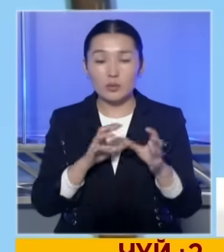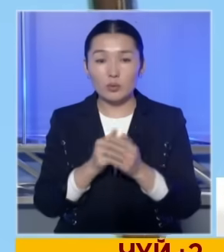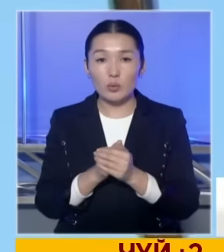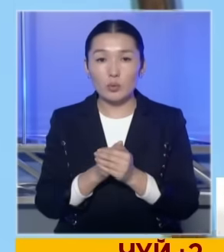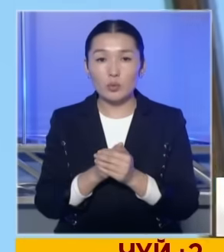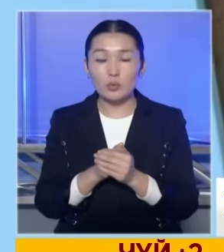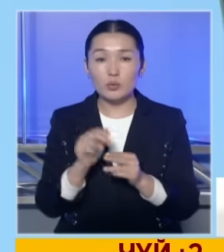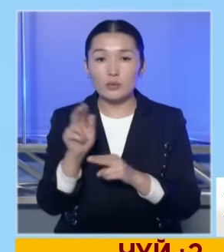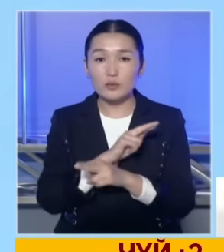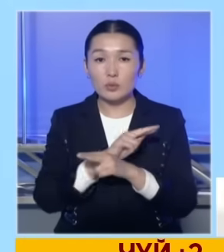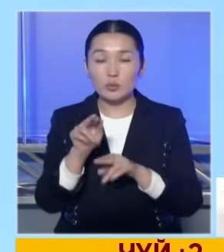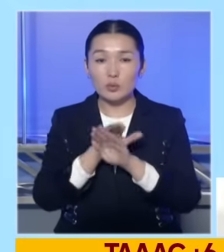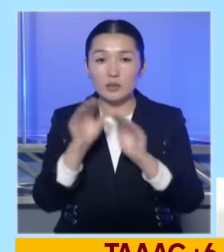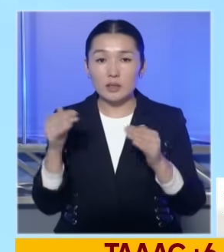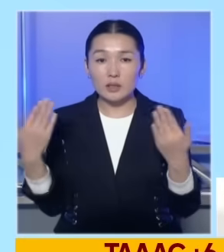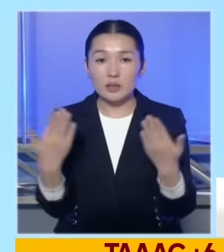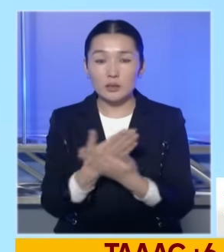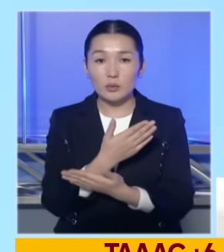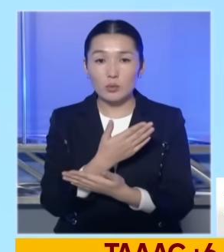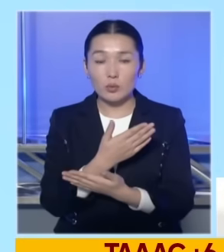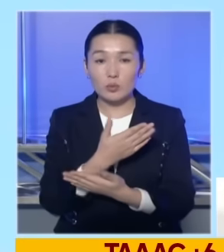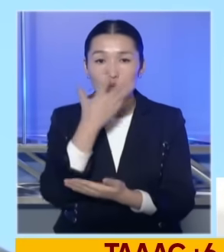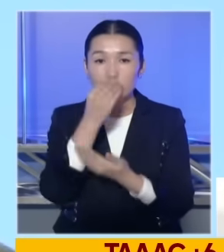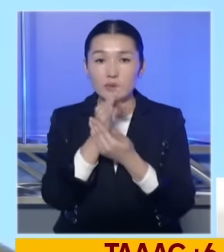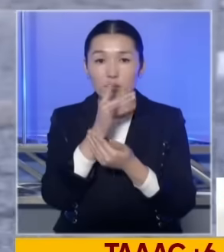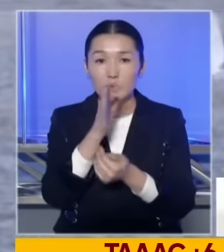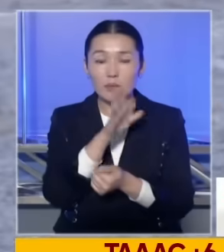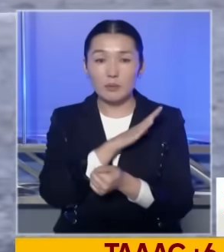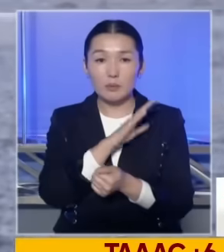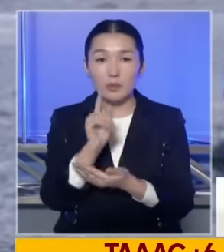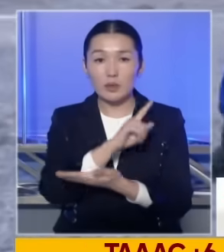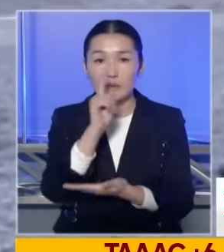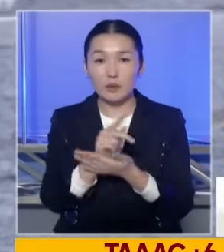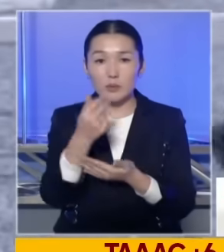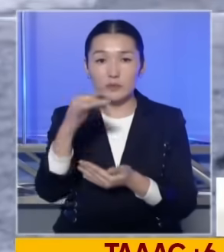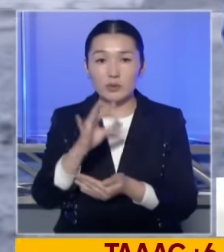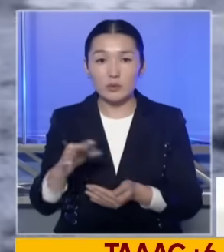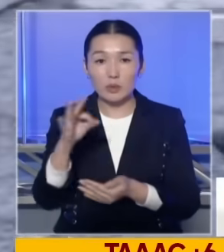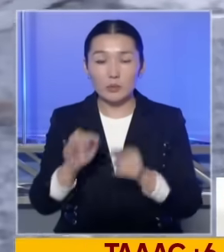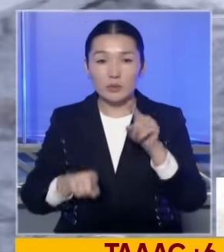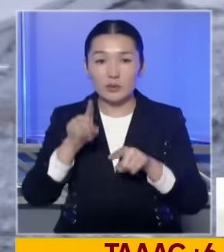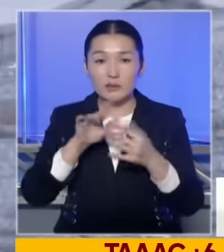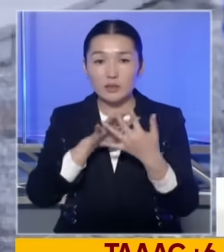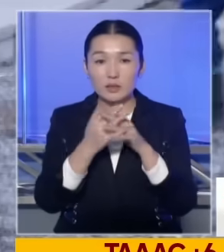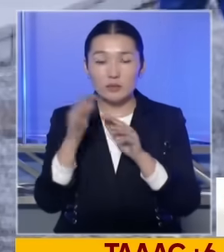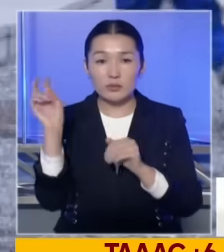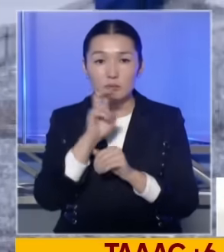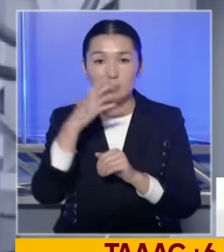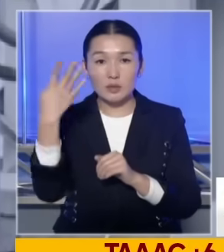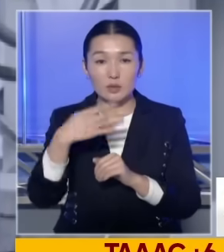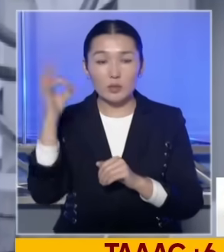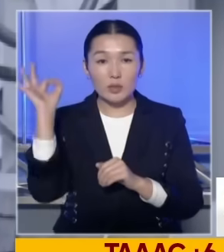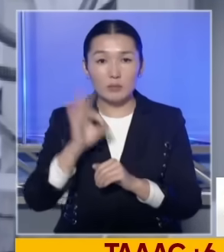оңдоп, түзөө жана жабдууларды жаңысына алмаштыруу иштерин жүргүздү. Маселен, Чүй облусунун айрым айылдарын жана Бишкек шаарынын